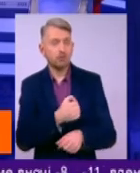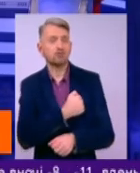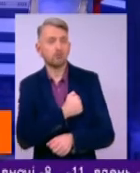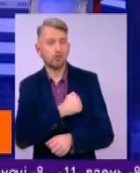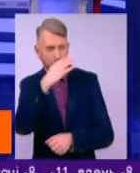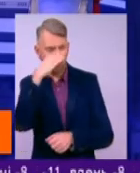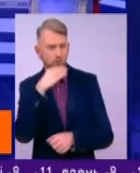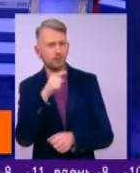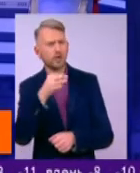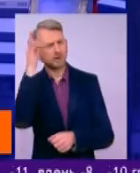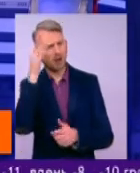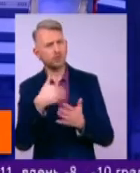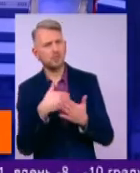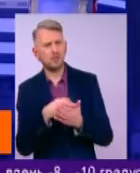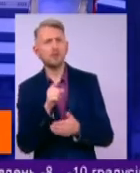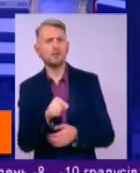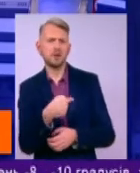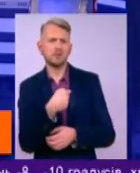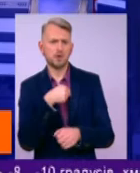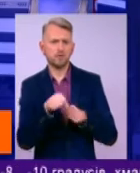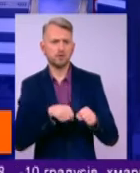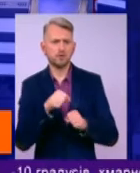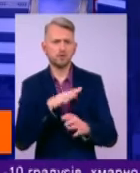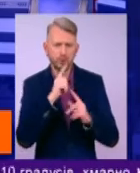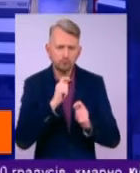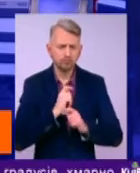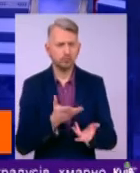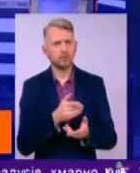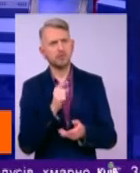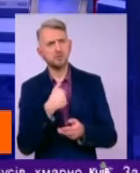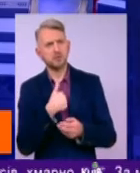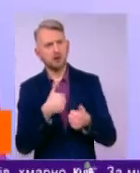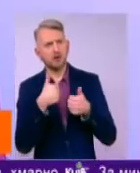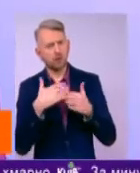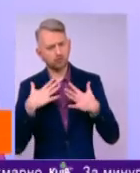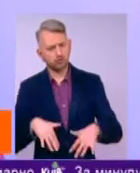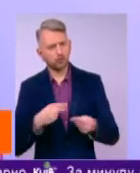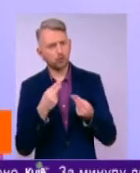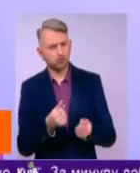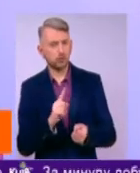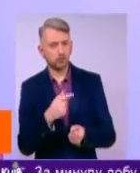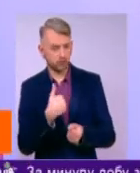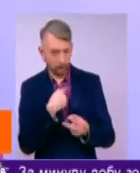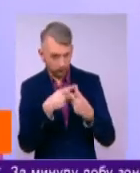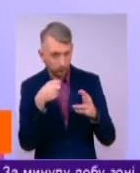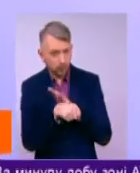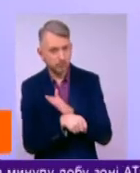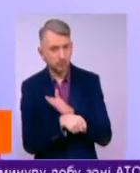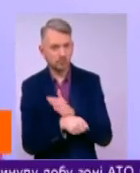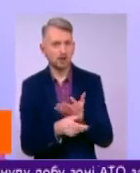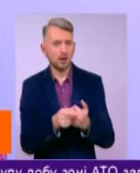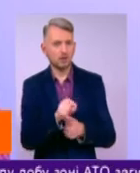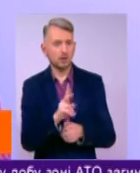там згадує, наприклад, він же мені там велосипеди подарував, він мені таку гарну сукню купив, що я його в тюрму посажу. Ну та, яка